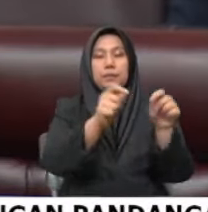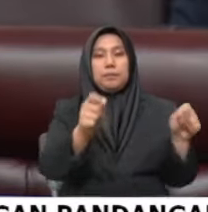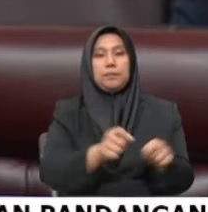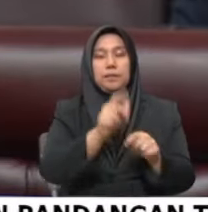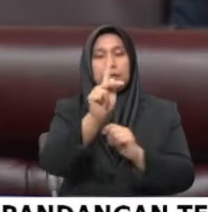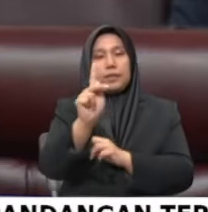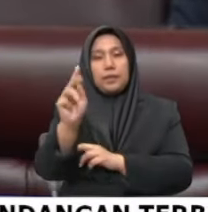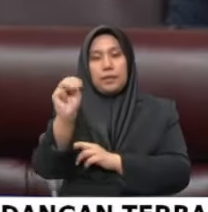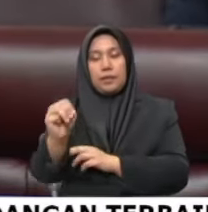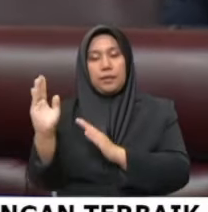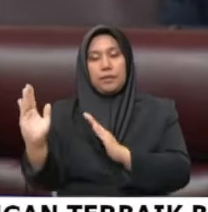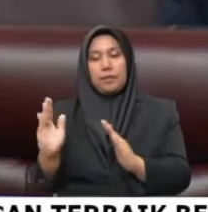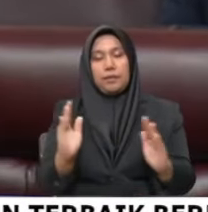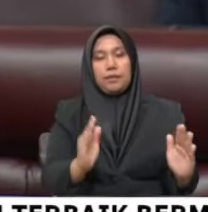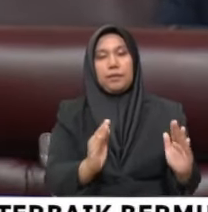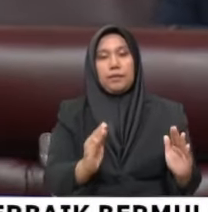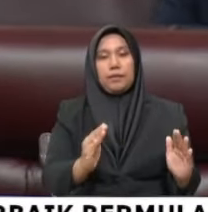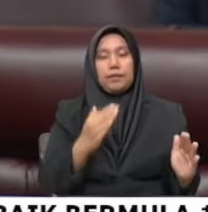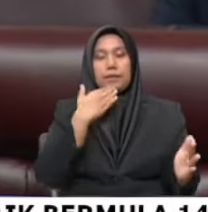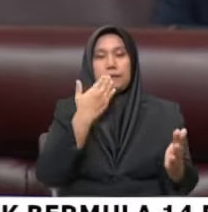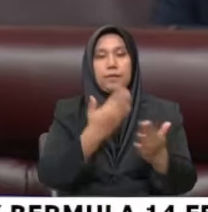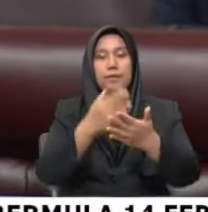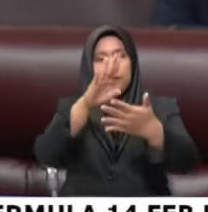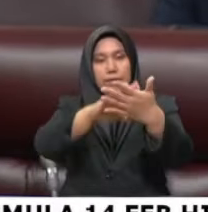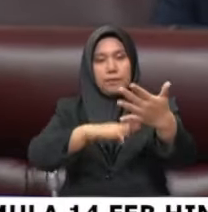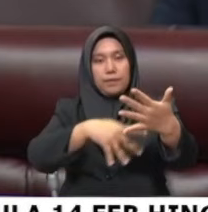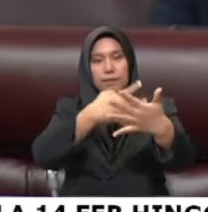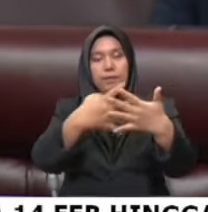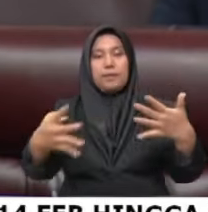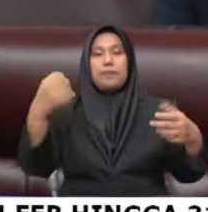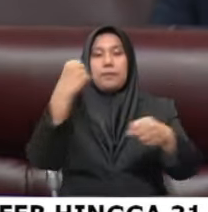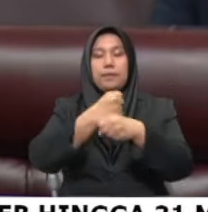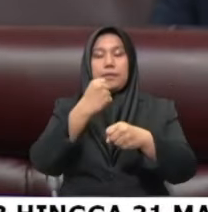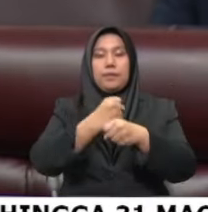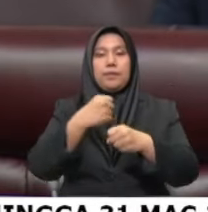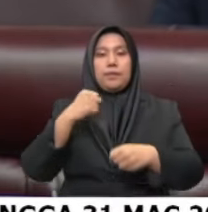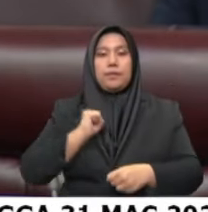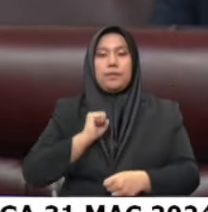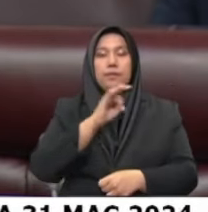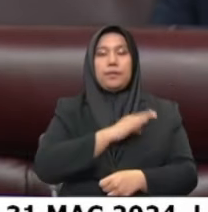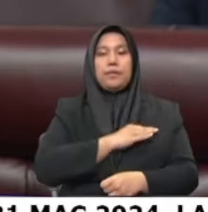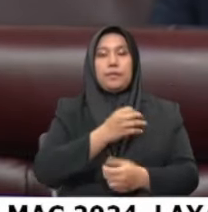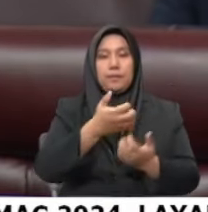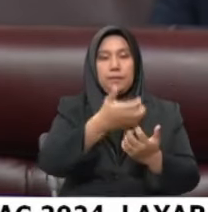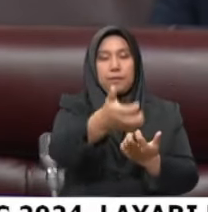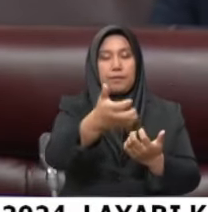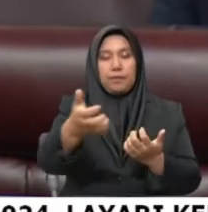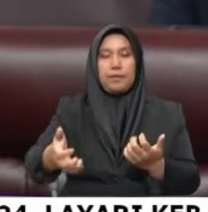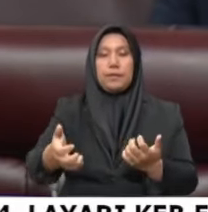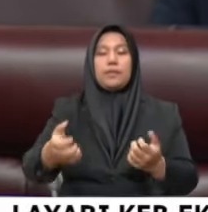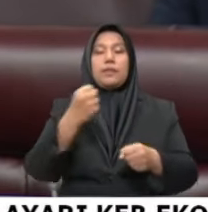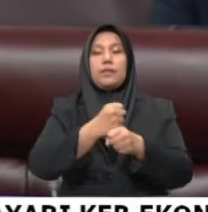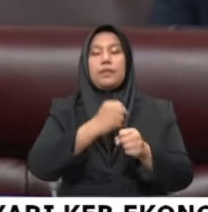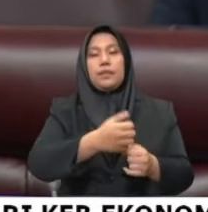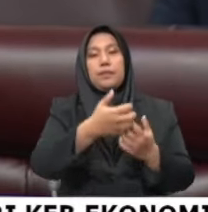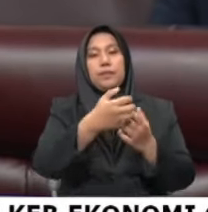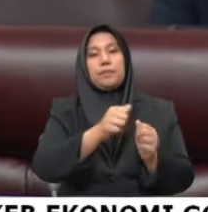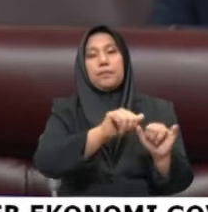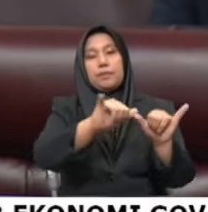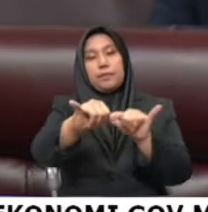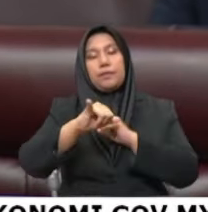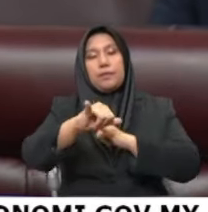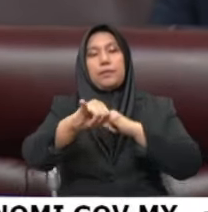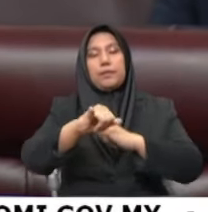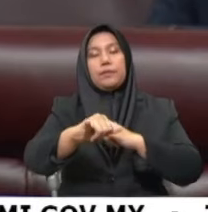KKM, mengatur sebaik mungkin penjadualan bekerja anggota, mengagih beban kerja secara saksama dalam waktu bekerja